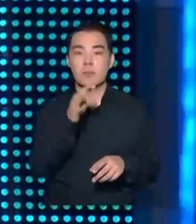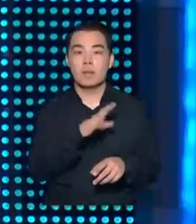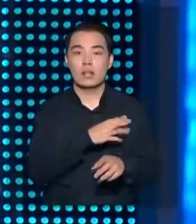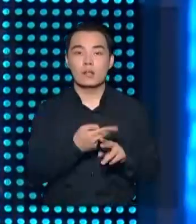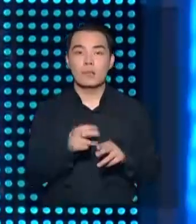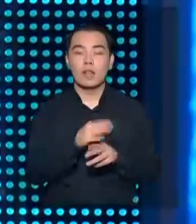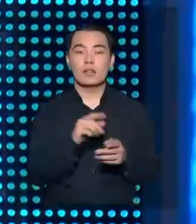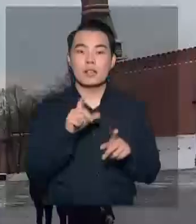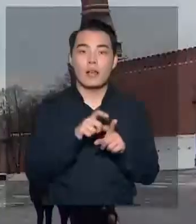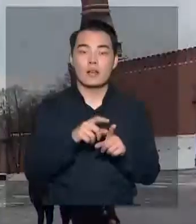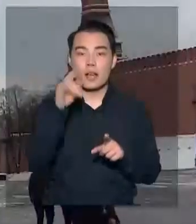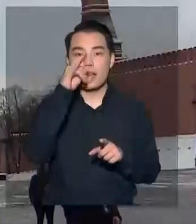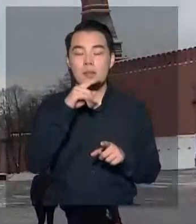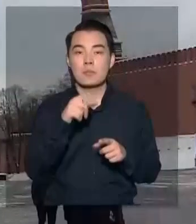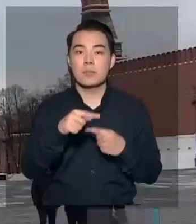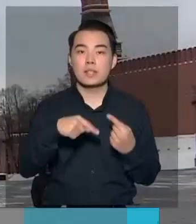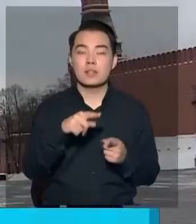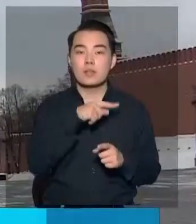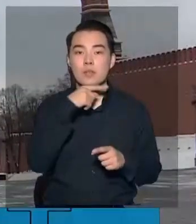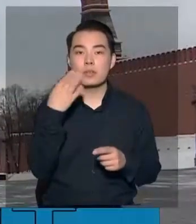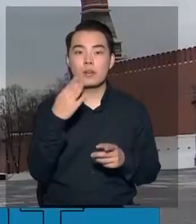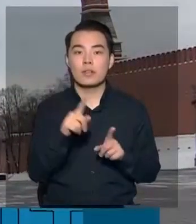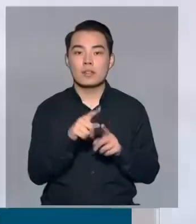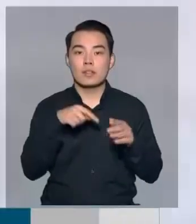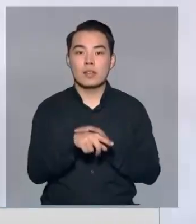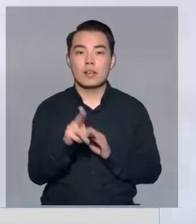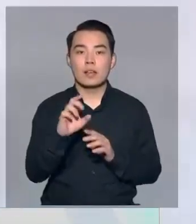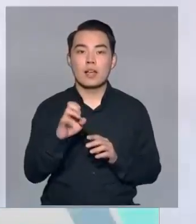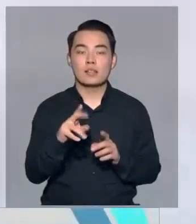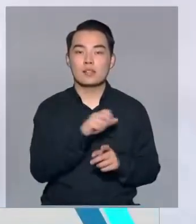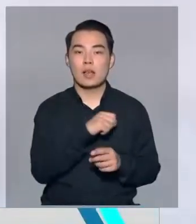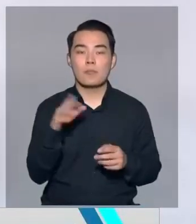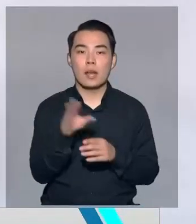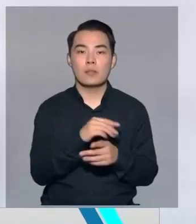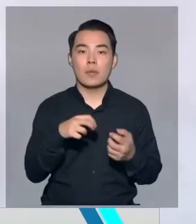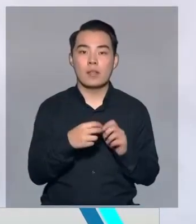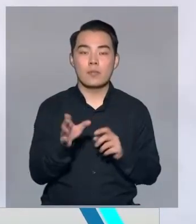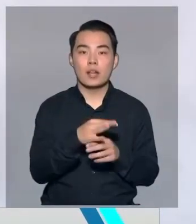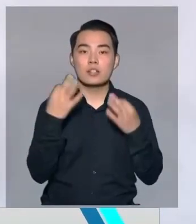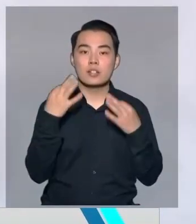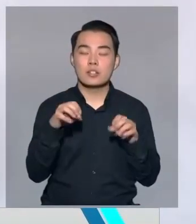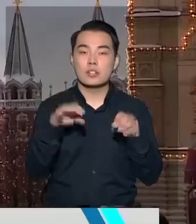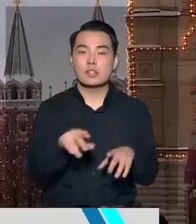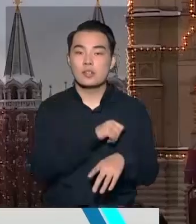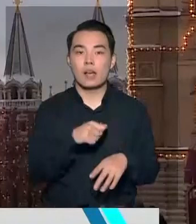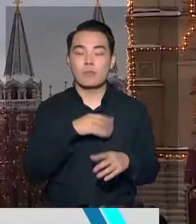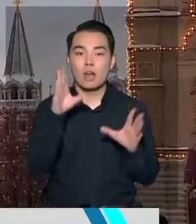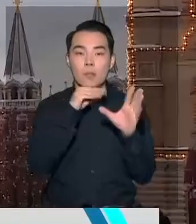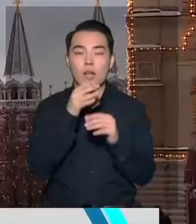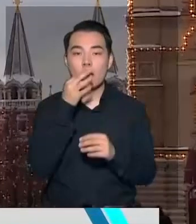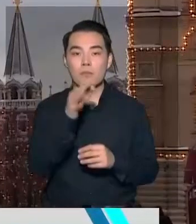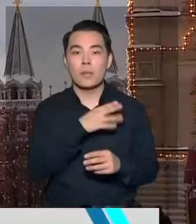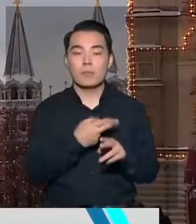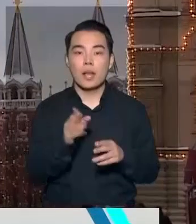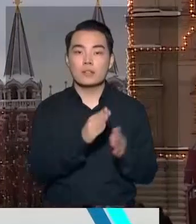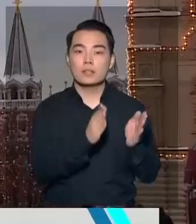Оның сөзінше, қазақстандық бизнес үшін ресейлік ведомстволарда кәсіпкердің барлық мәселелерін шеше алатын институционалдық мүмкіндіктер бар.